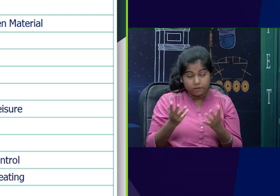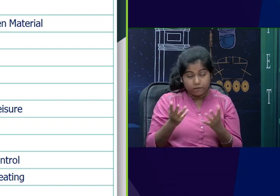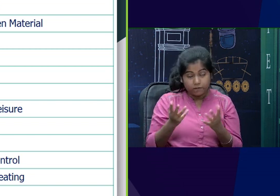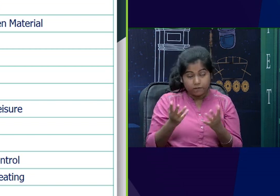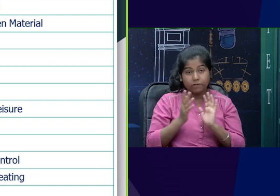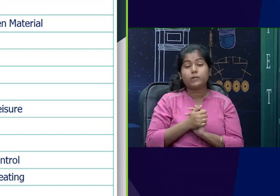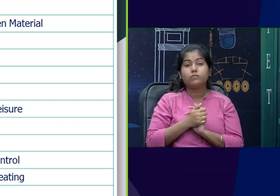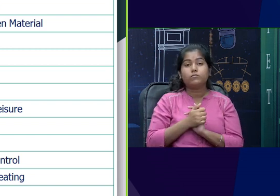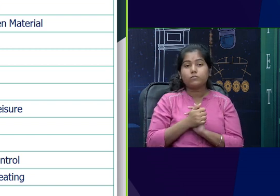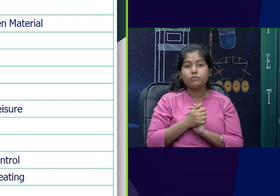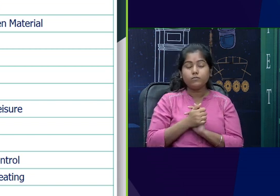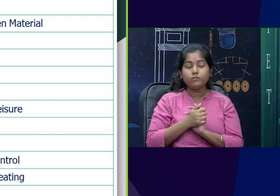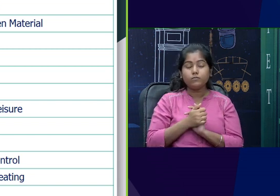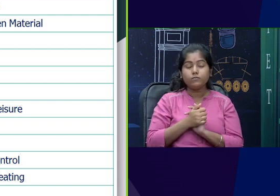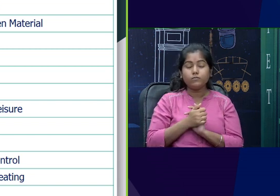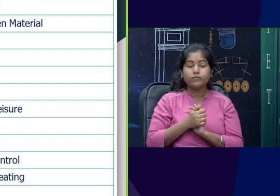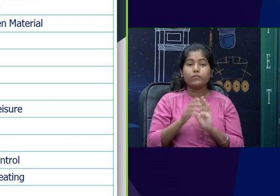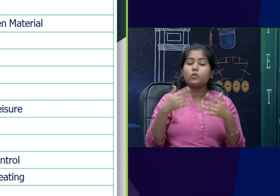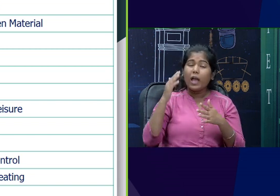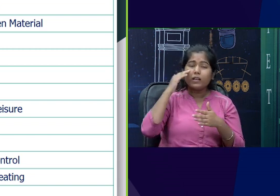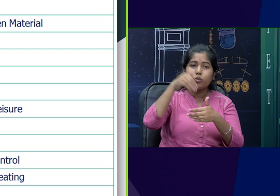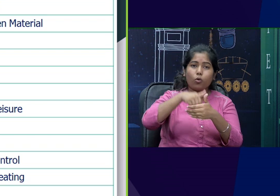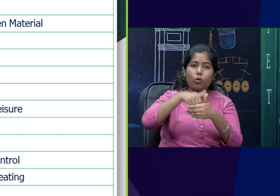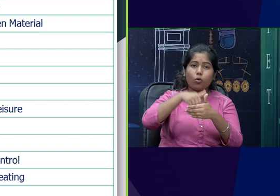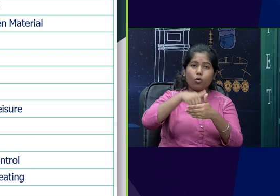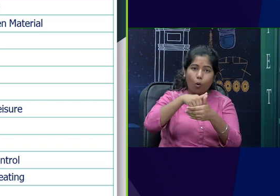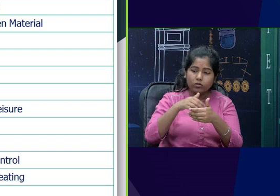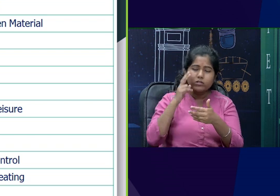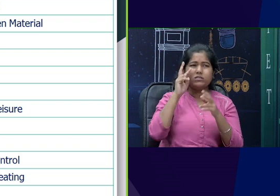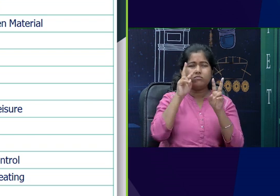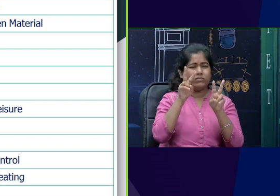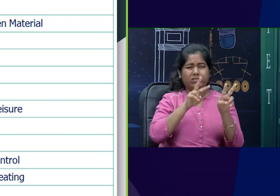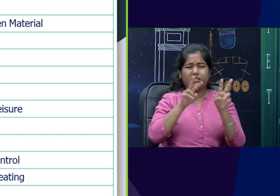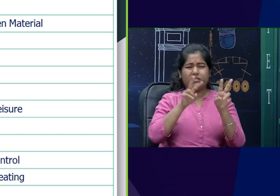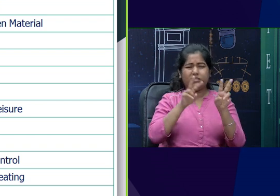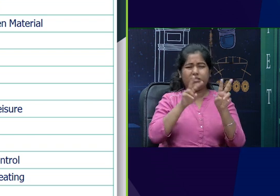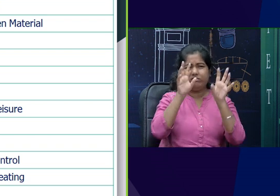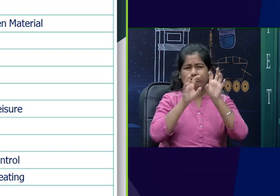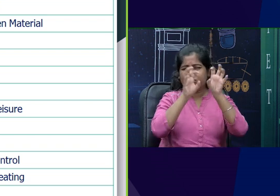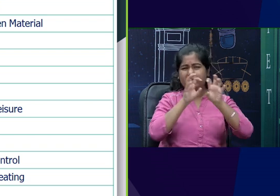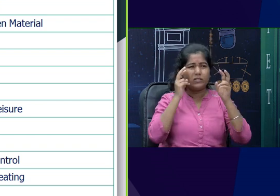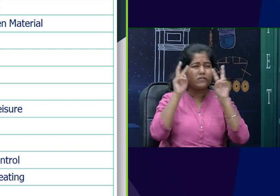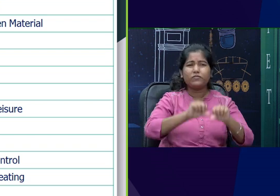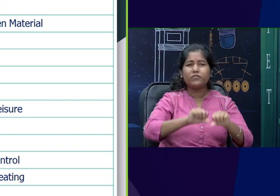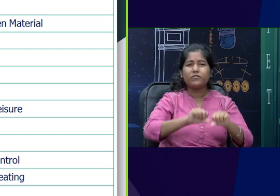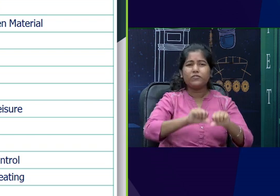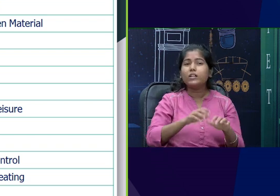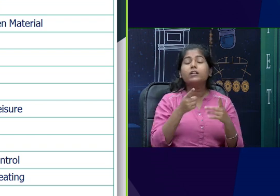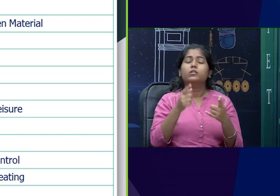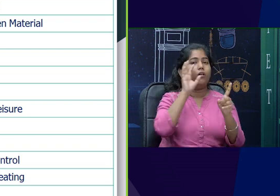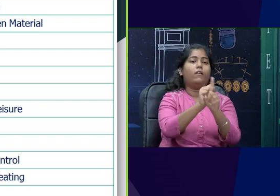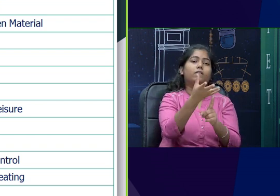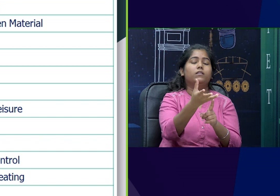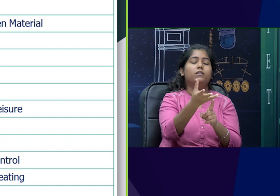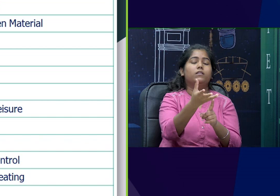उसको कोई भी कंटेंट दिखने में समस्या है या लो विजन सा है, तो उसके लिए ये आइडेंटिफाई हो गया। फिर हमें